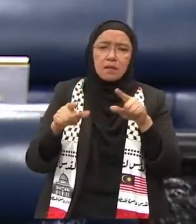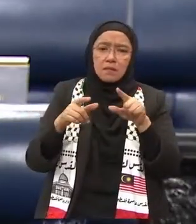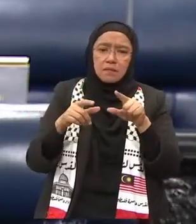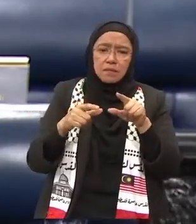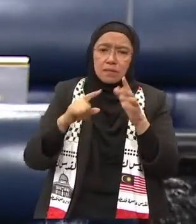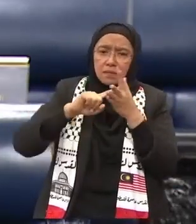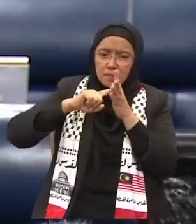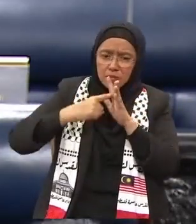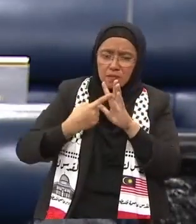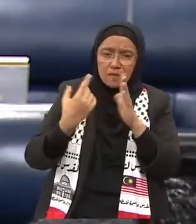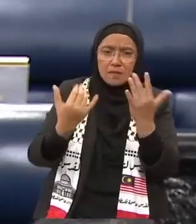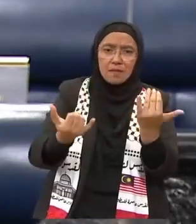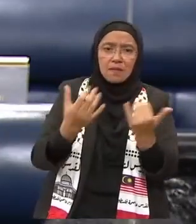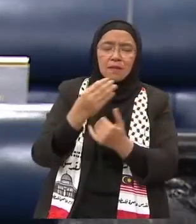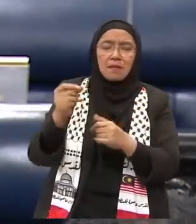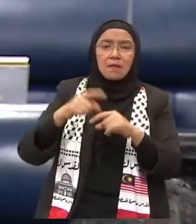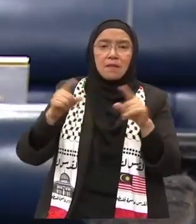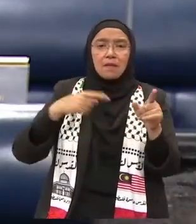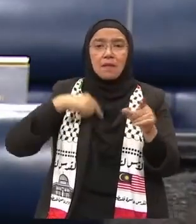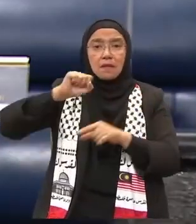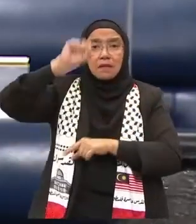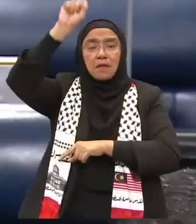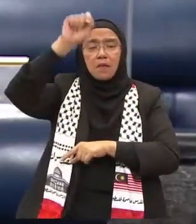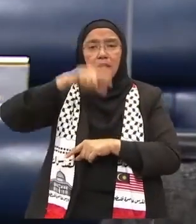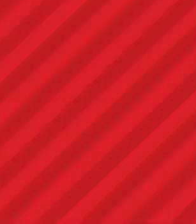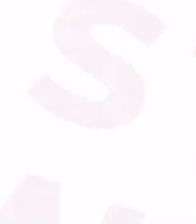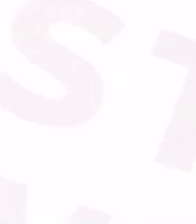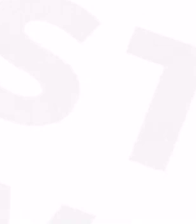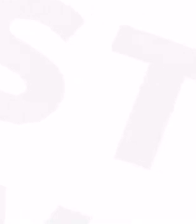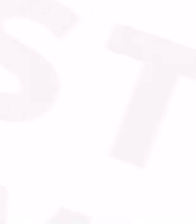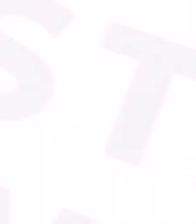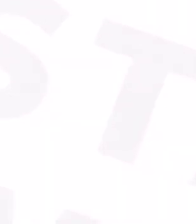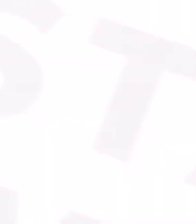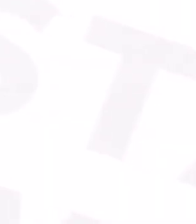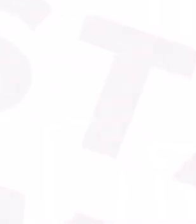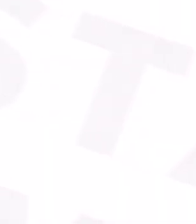diadakan dalam masa seperti yang saya telah pun katakan